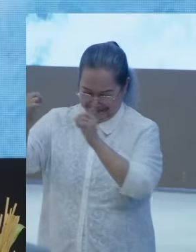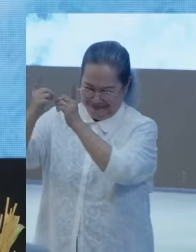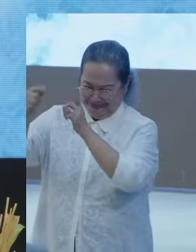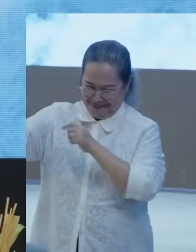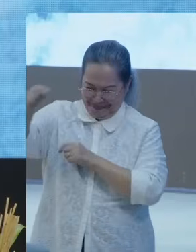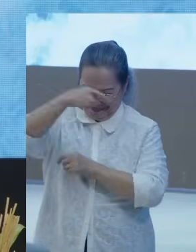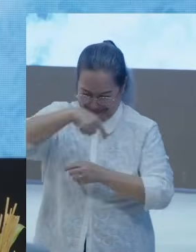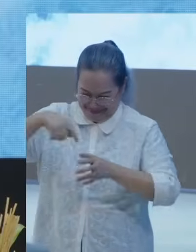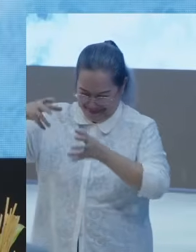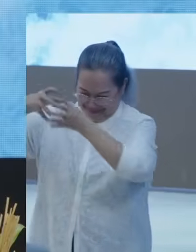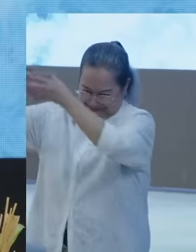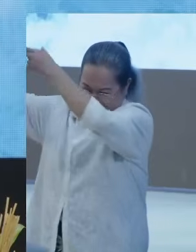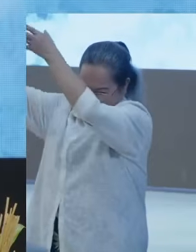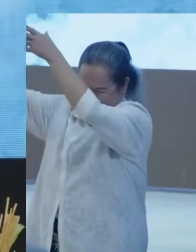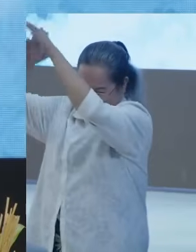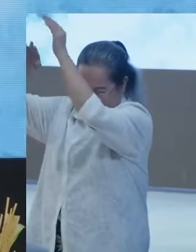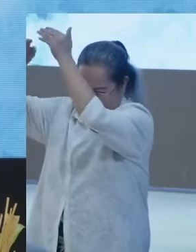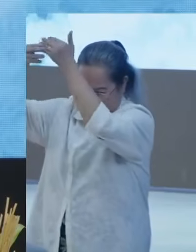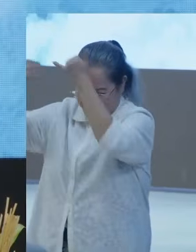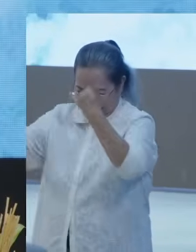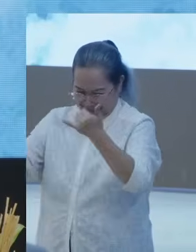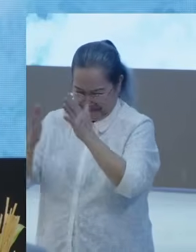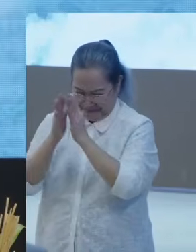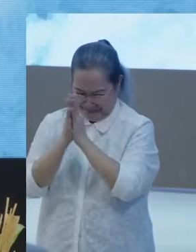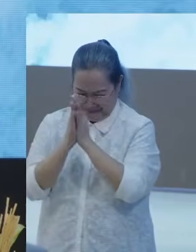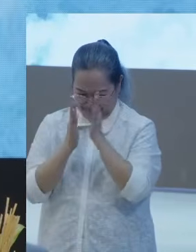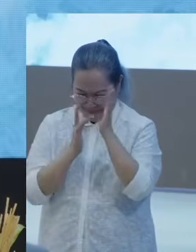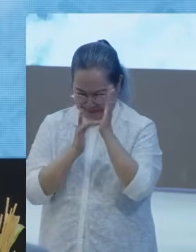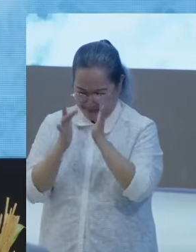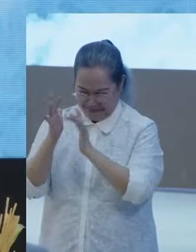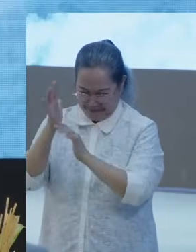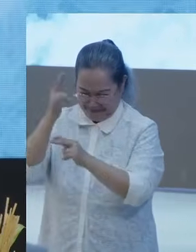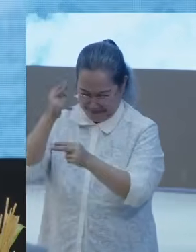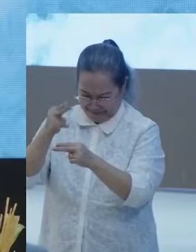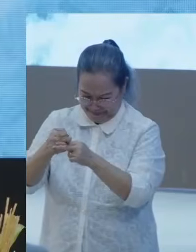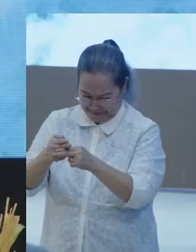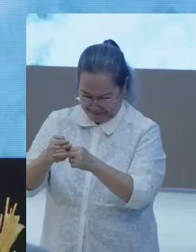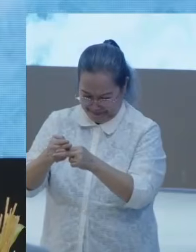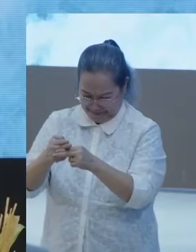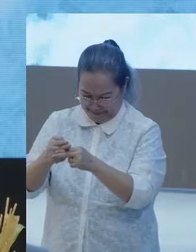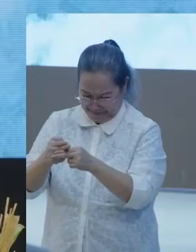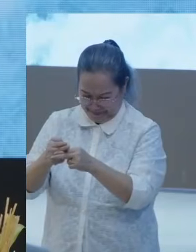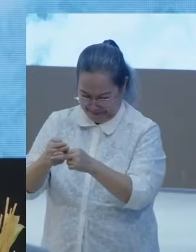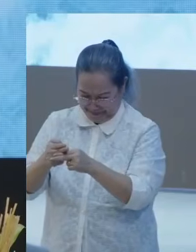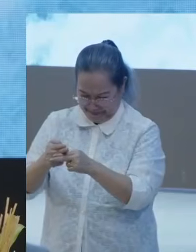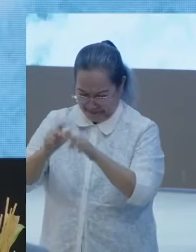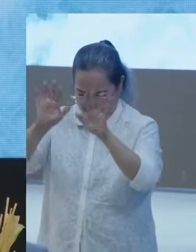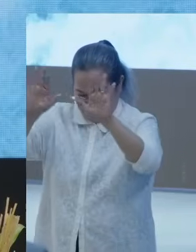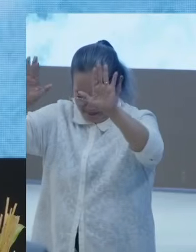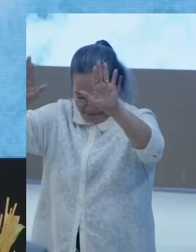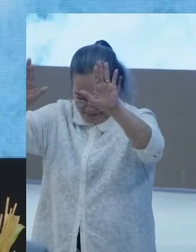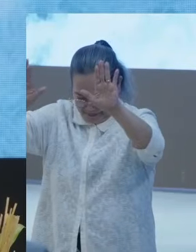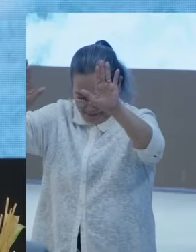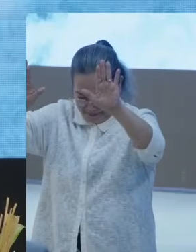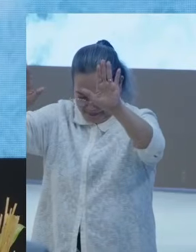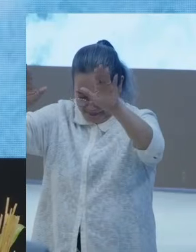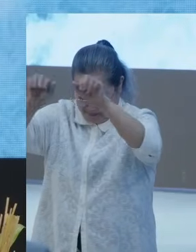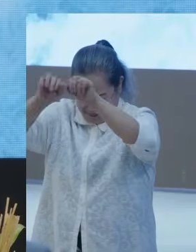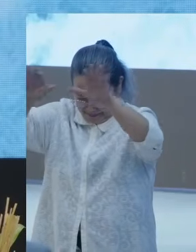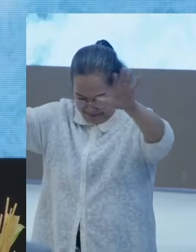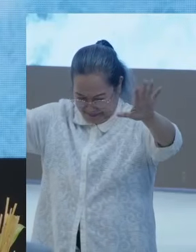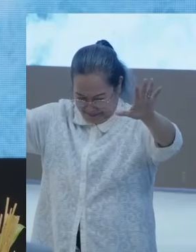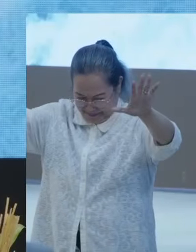kaluwalhatian. Ito ang aming dalangin. Sa pangalan ni Jesus. At ngayon tanggapin niyo ang kanyang basbas at